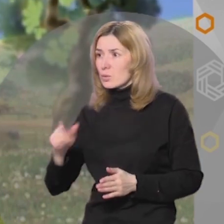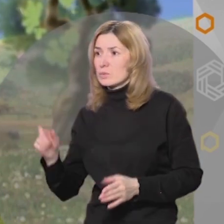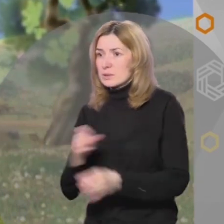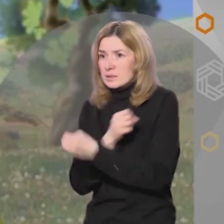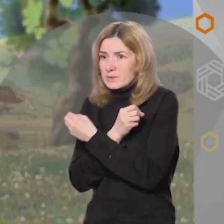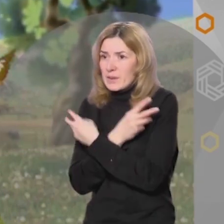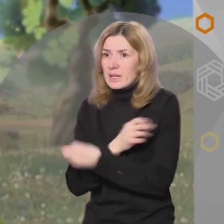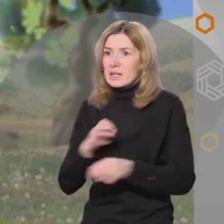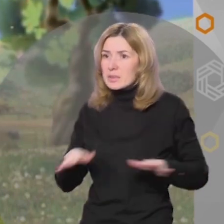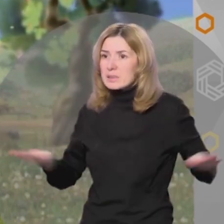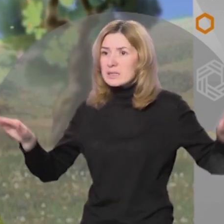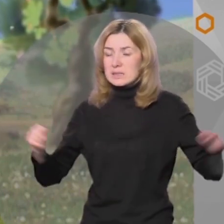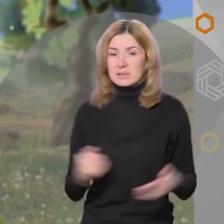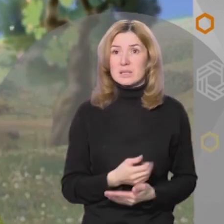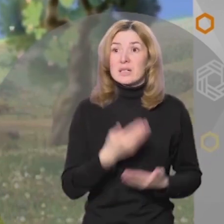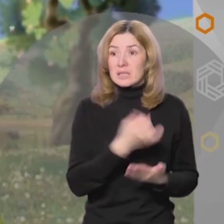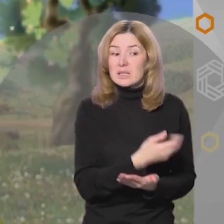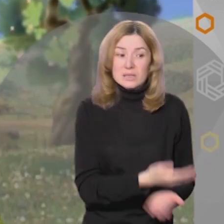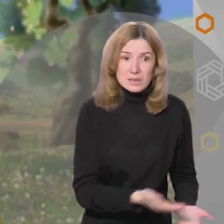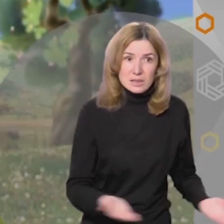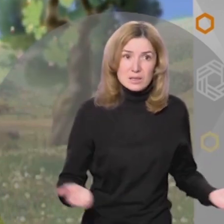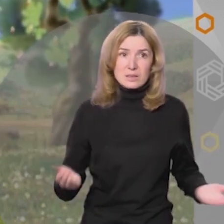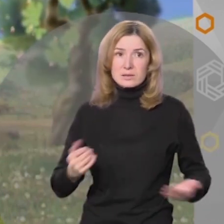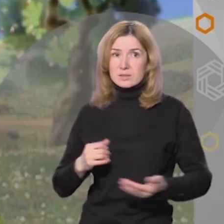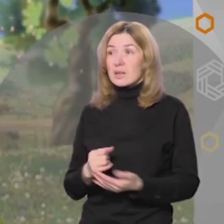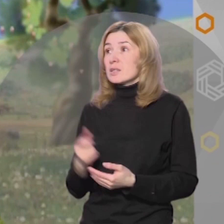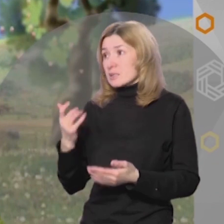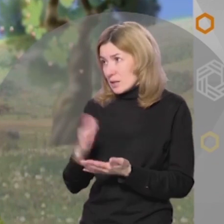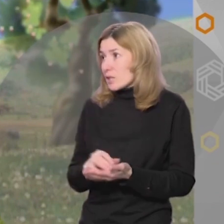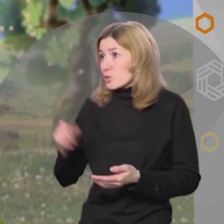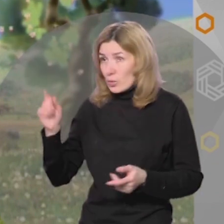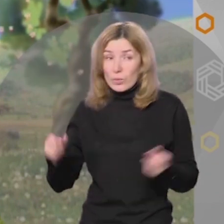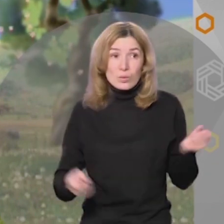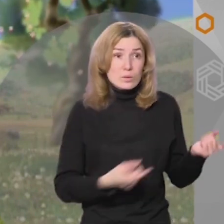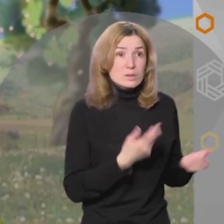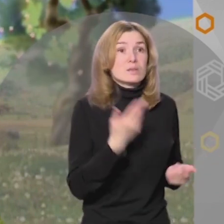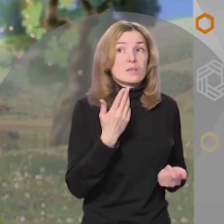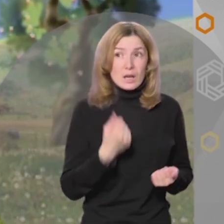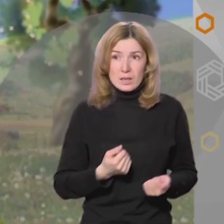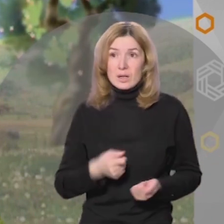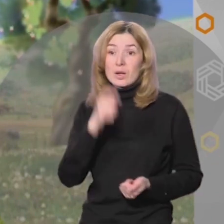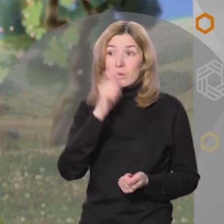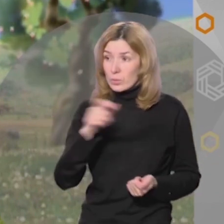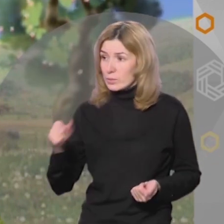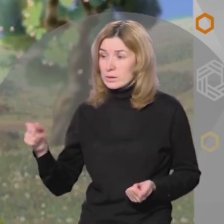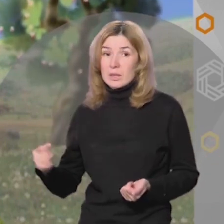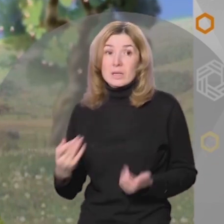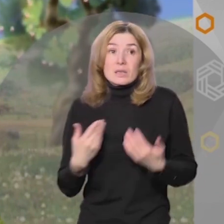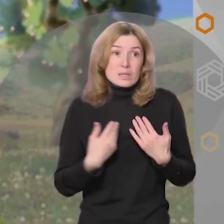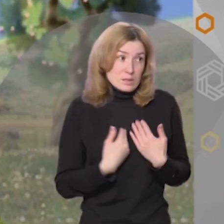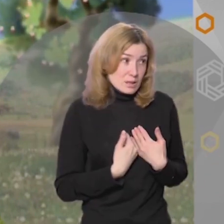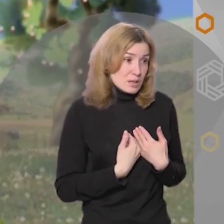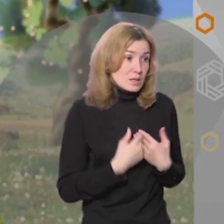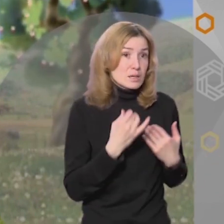растения, звери и птицы, и мы. Значит, люди? Да, люди.